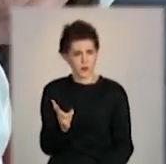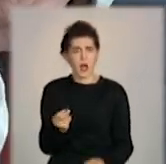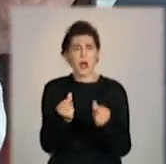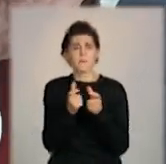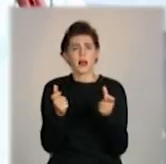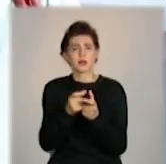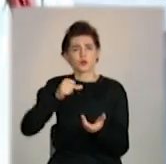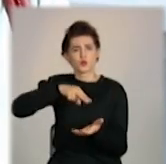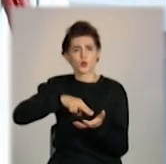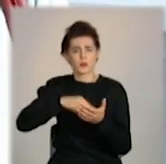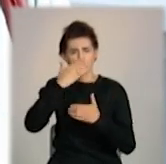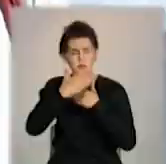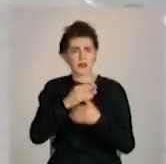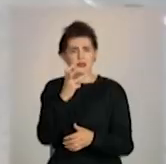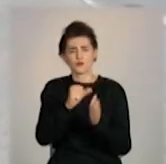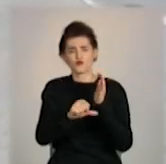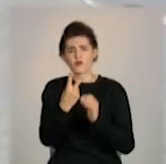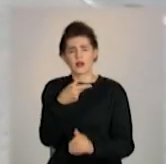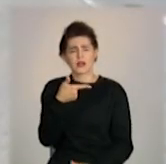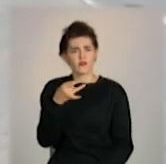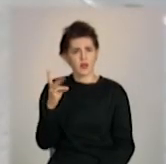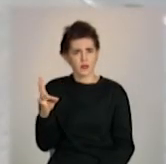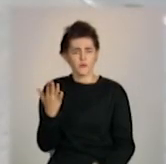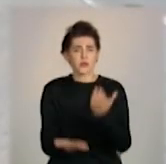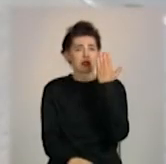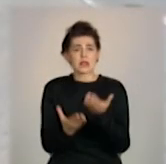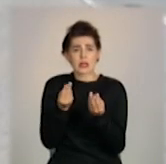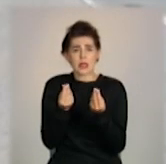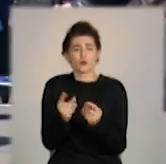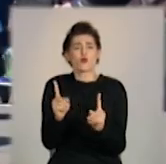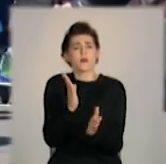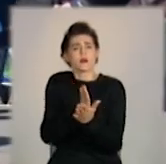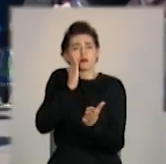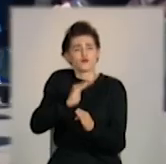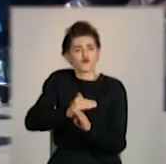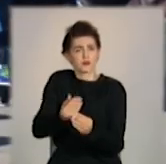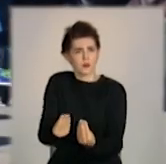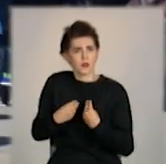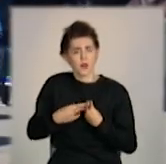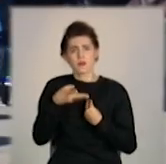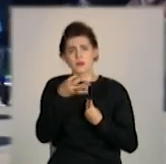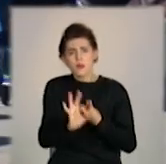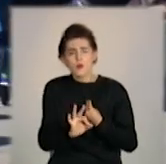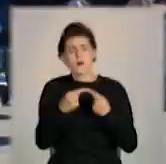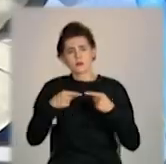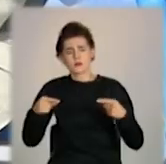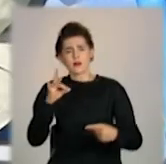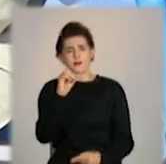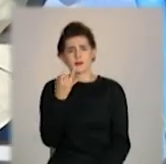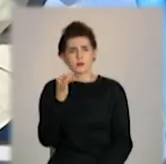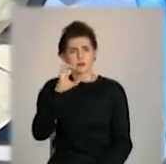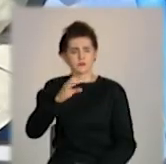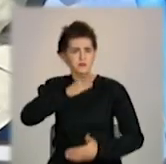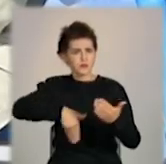білет сам стоїть 362 гривні. Та якщо гроші повертають хоча б частково, рейси відміняють. Пані Марія поїде